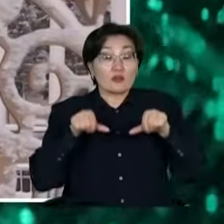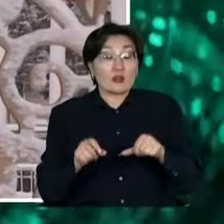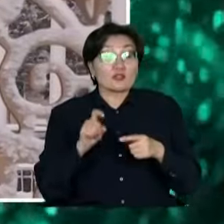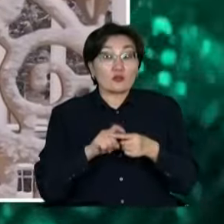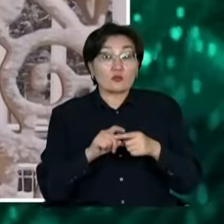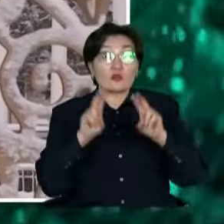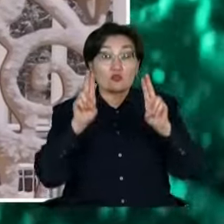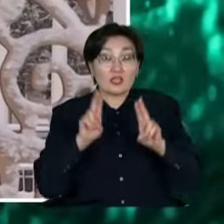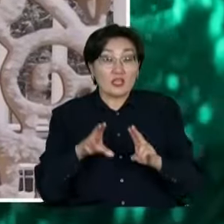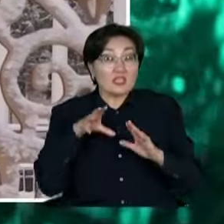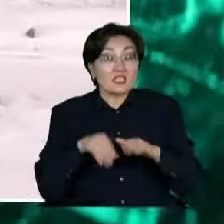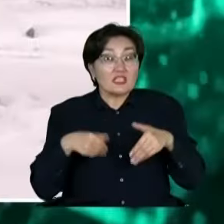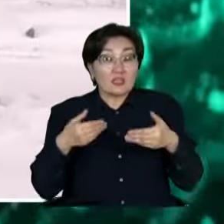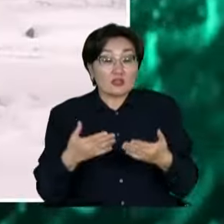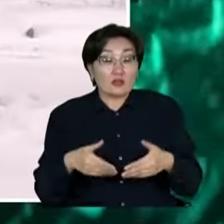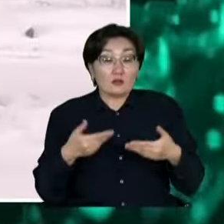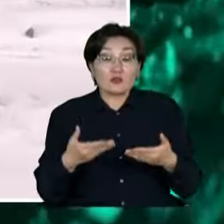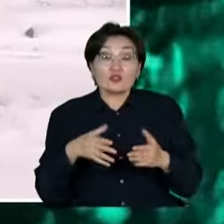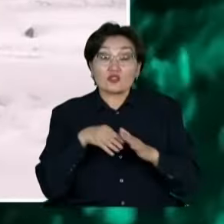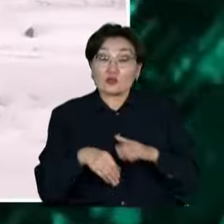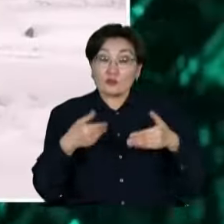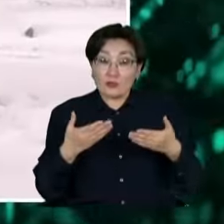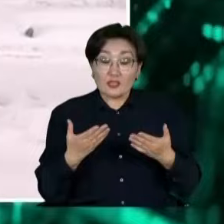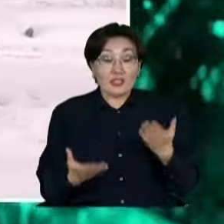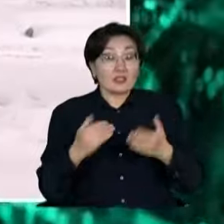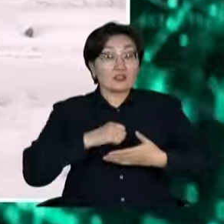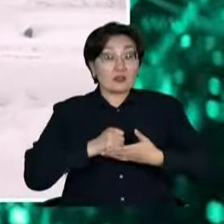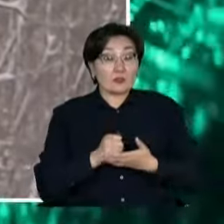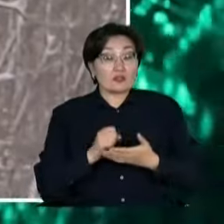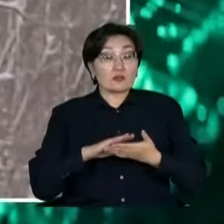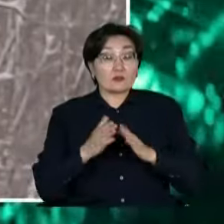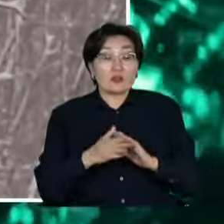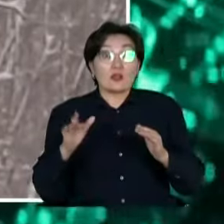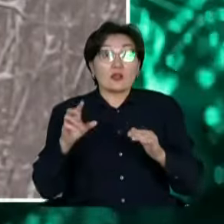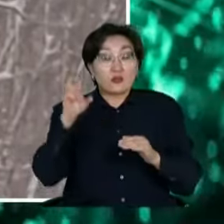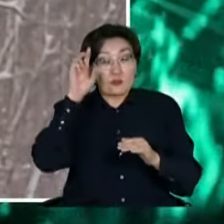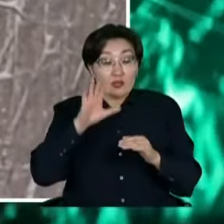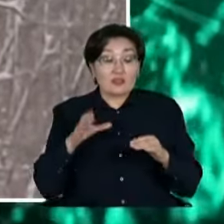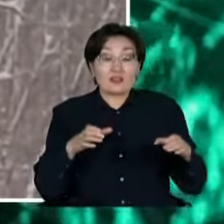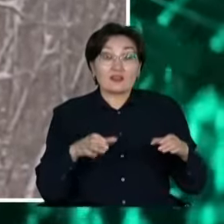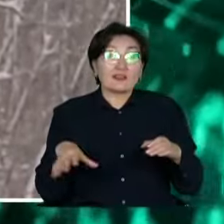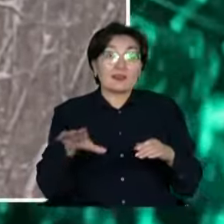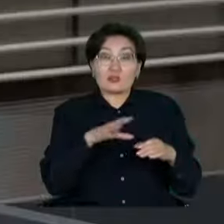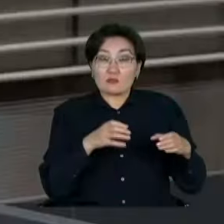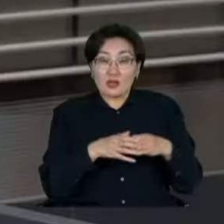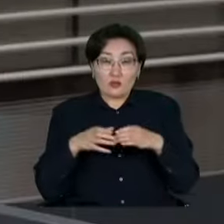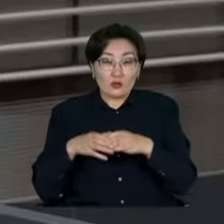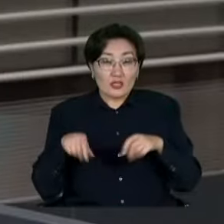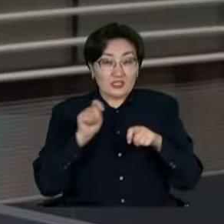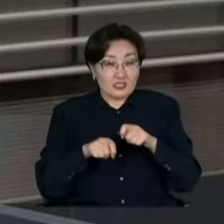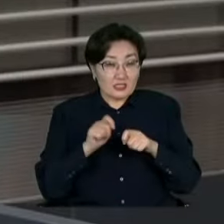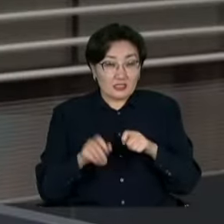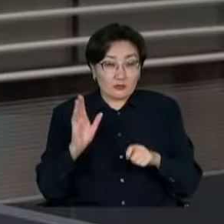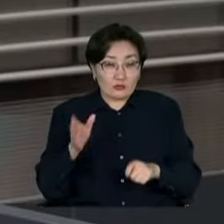норма енгізу ұсынылған. Ол қабылданса, онда елдегі бюджеттік емес қорлардың барлығы тексеріледі.